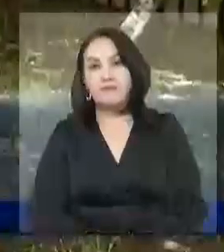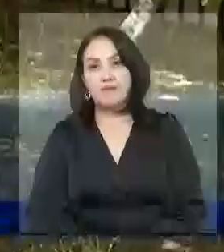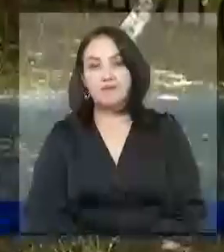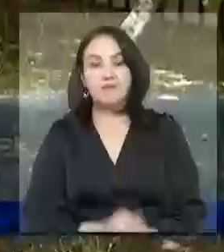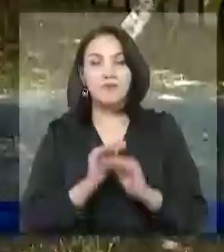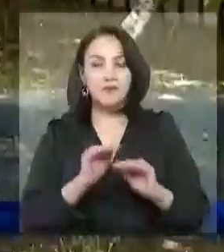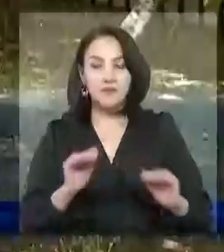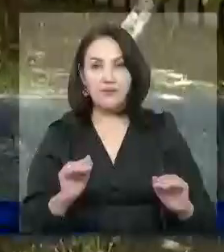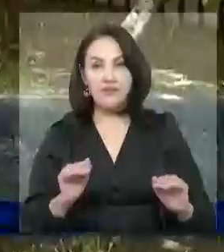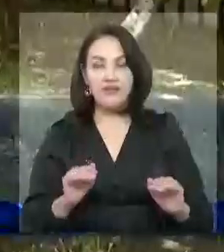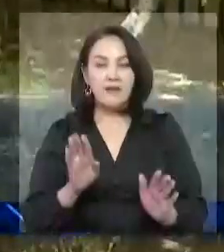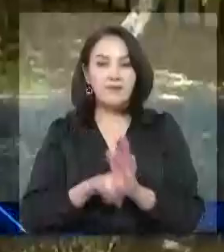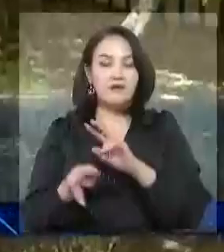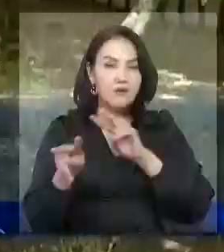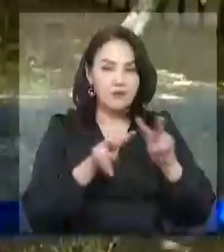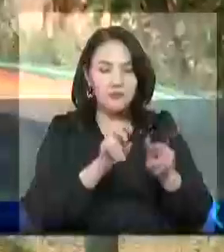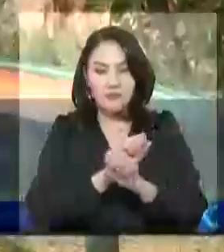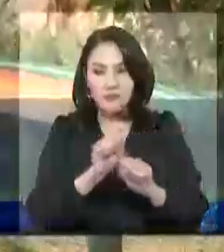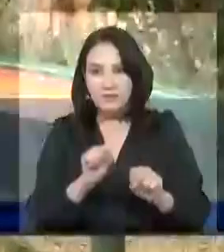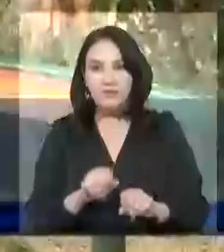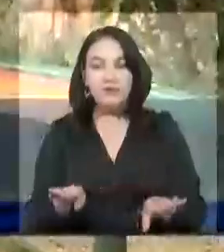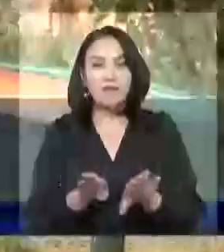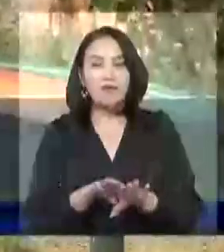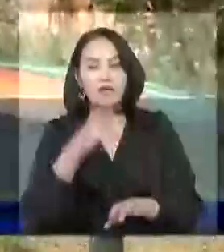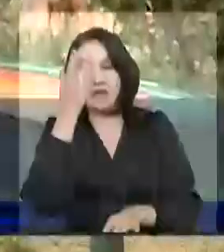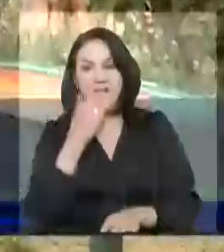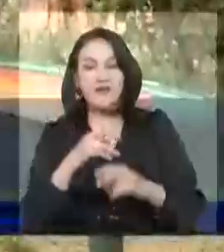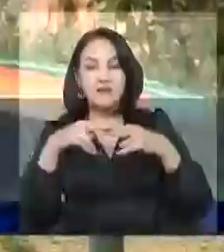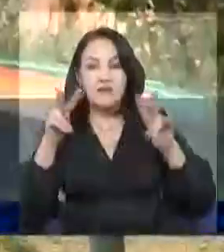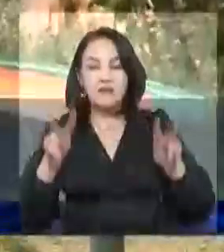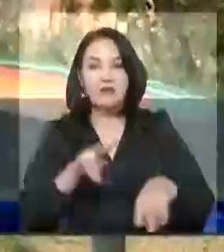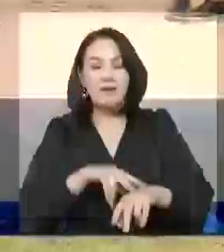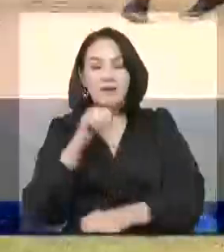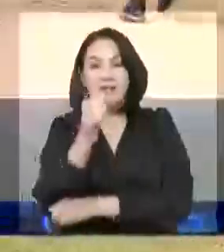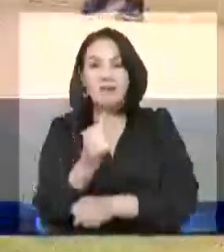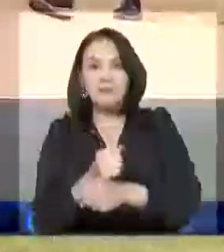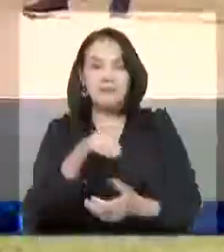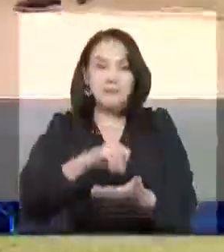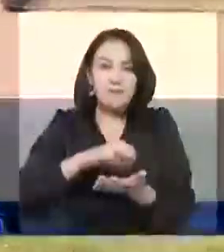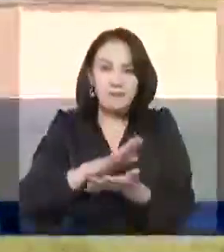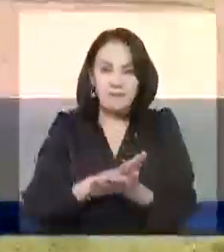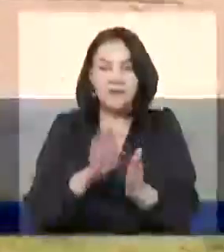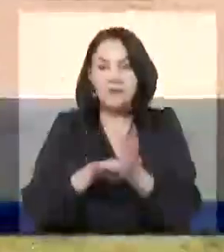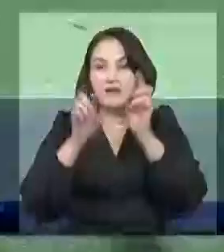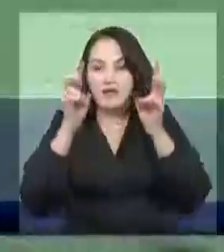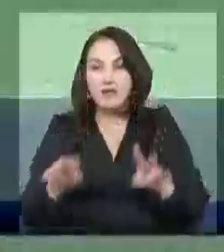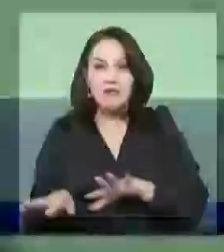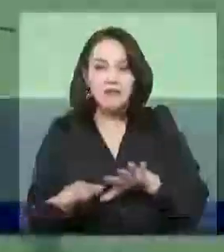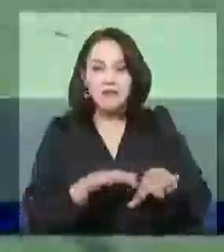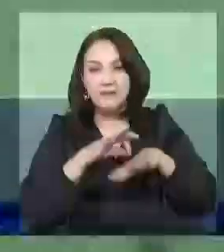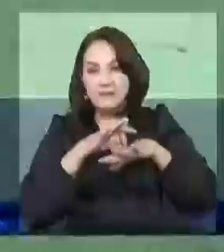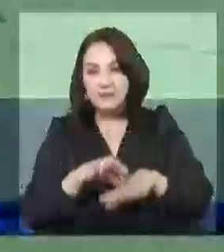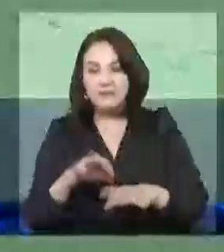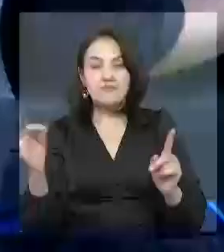осы балдарды қараусыз қалдырмау сұралады. Сондай ақ жазғы лагерге полиция қызметкерлері бекітілмек. Олары қауіпсіздік шараларын қамтамасыз